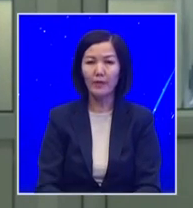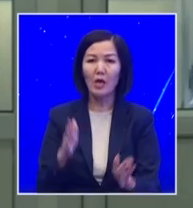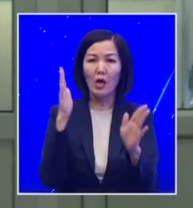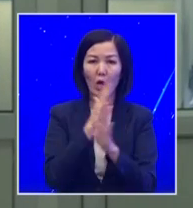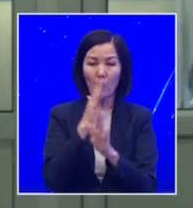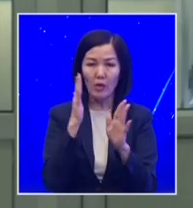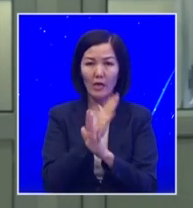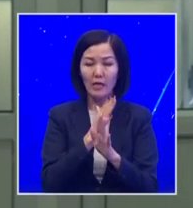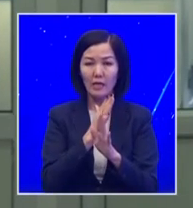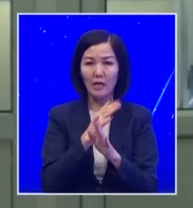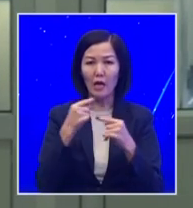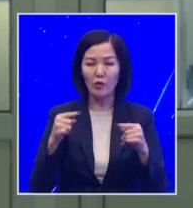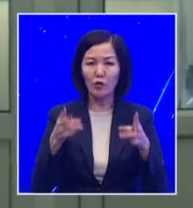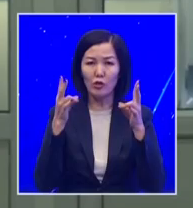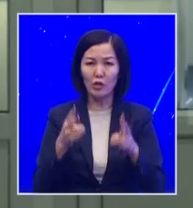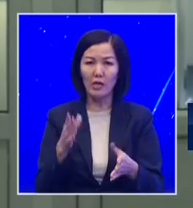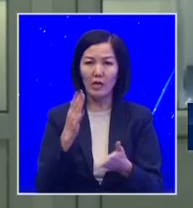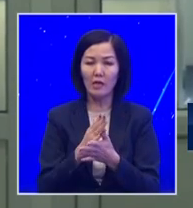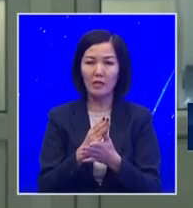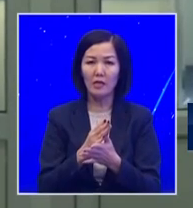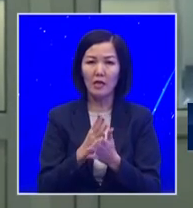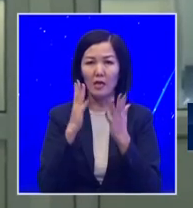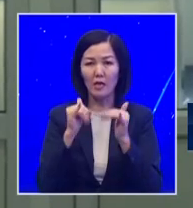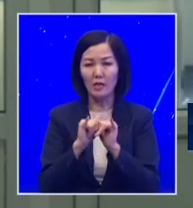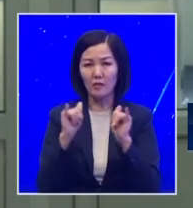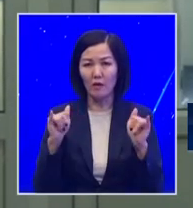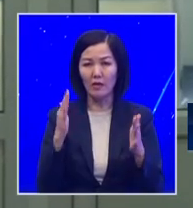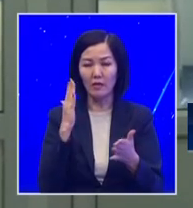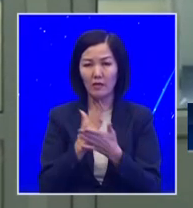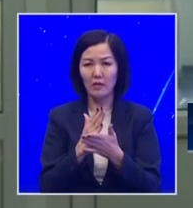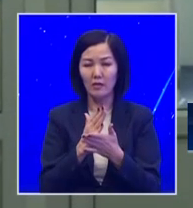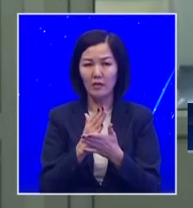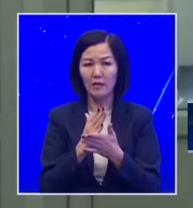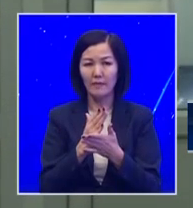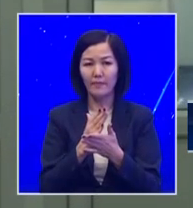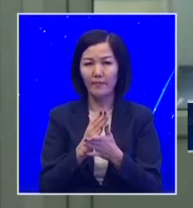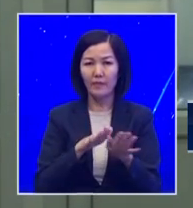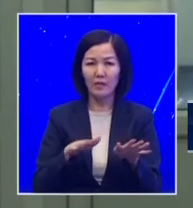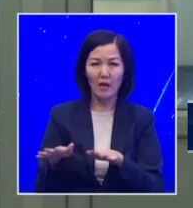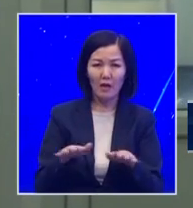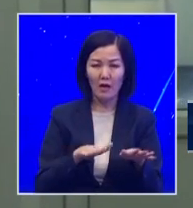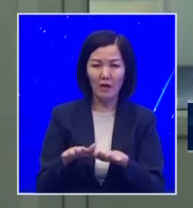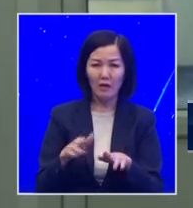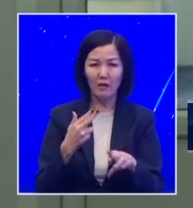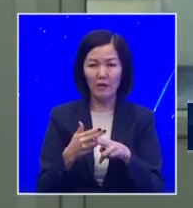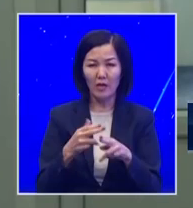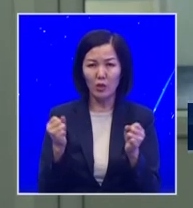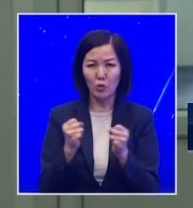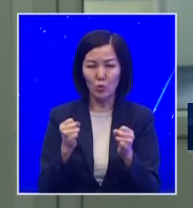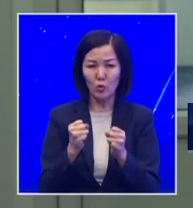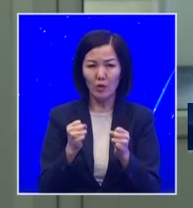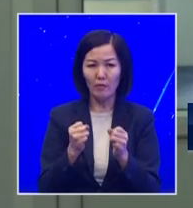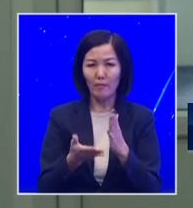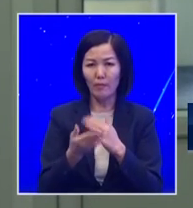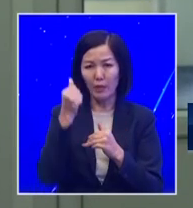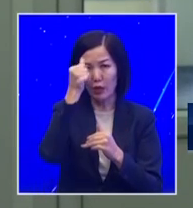байланысты жарақаттың әр түрінің күрделісі байқалады. Жаңа тағдырға байланысты. Мысалы, былтырғы жылға қарағанда былтырғы